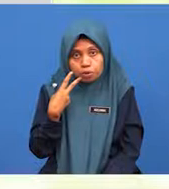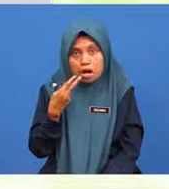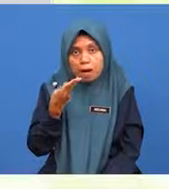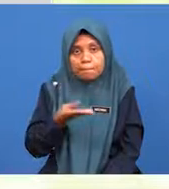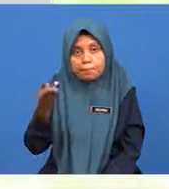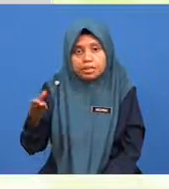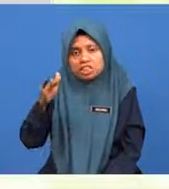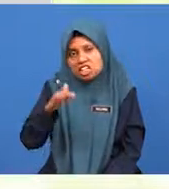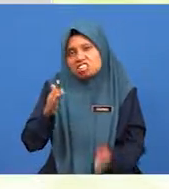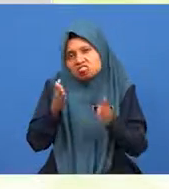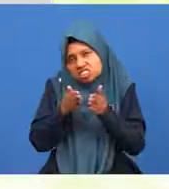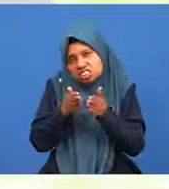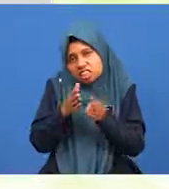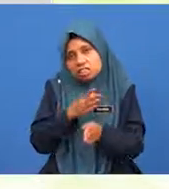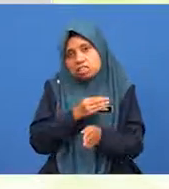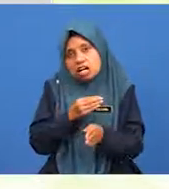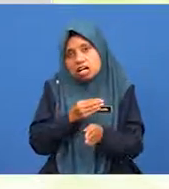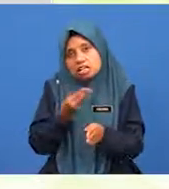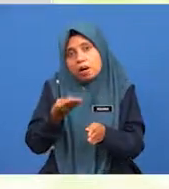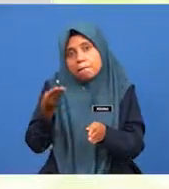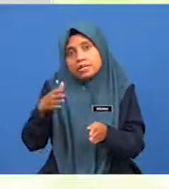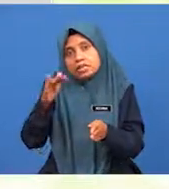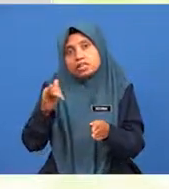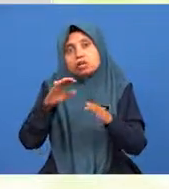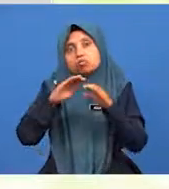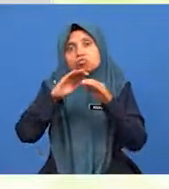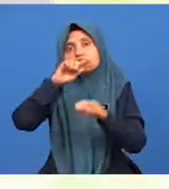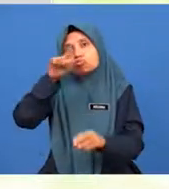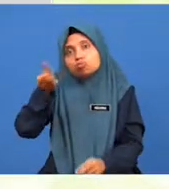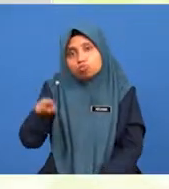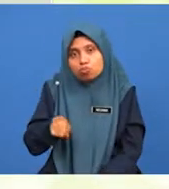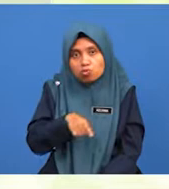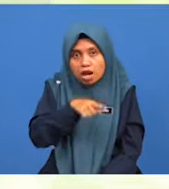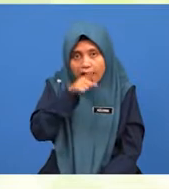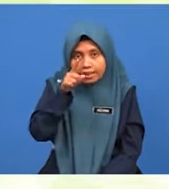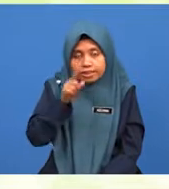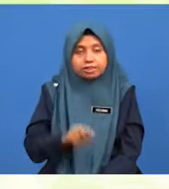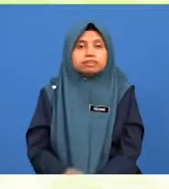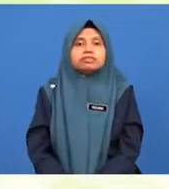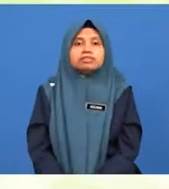yang kecil dan benda yang berbentuk bulat atau seakan bulat.